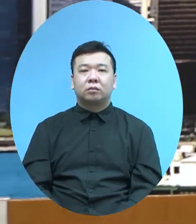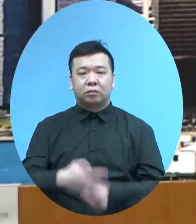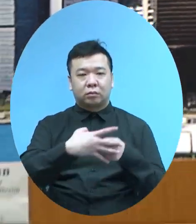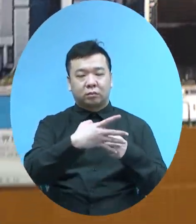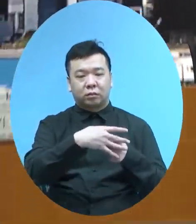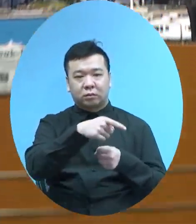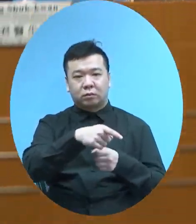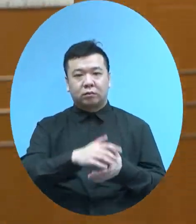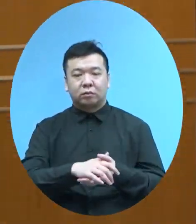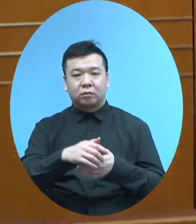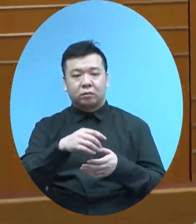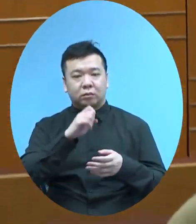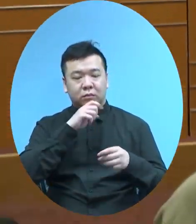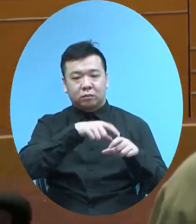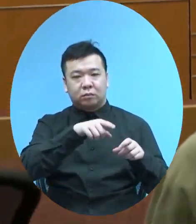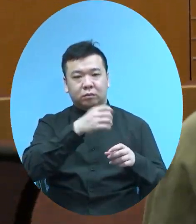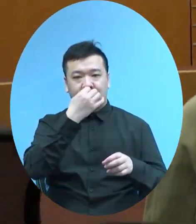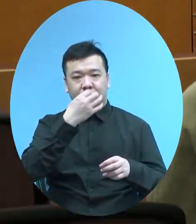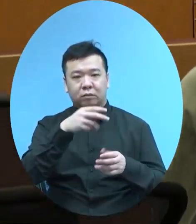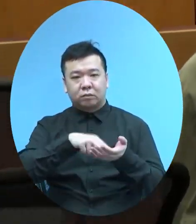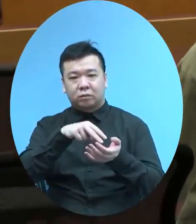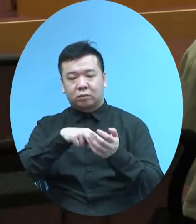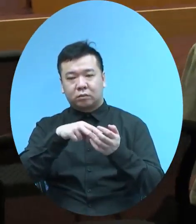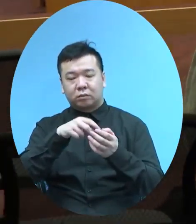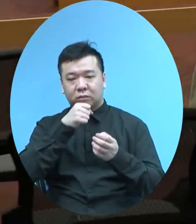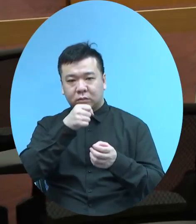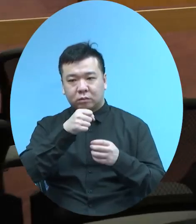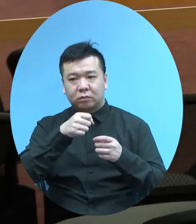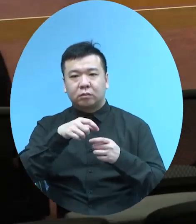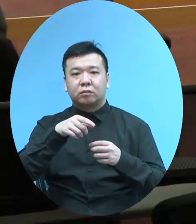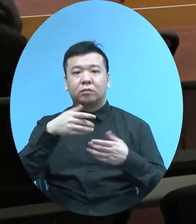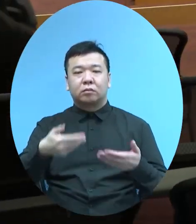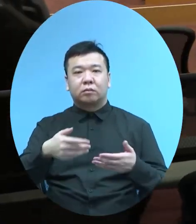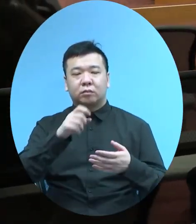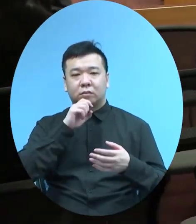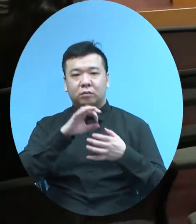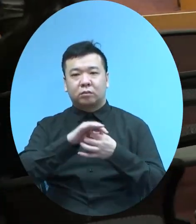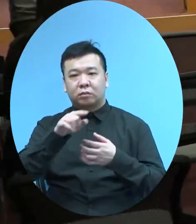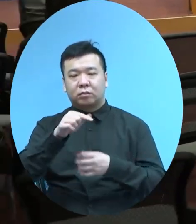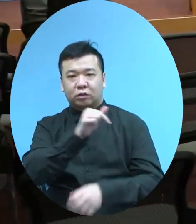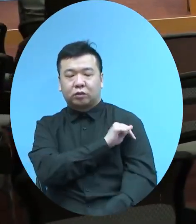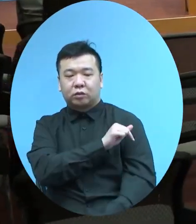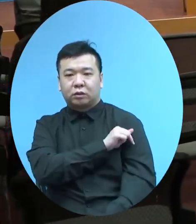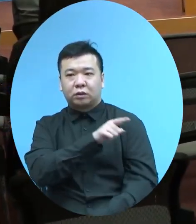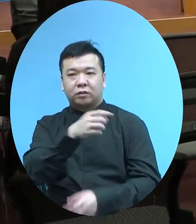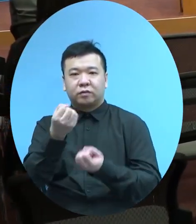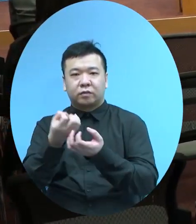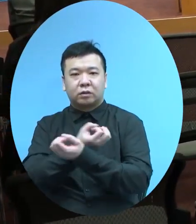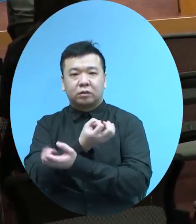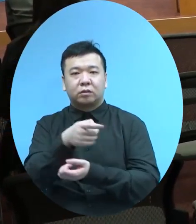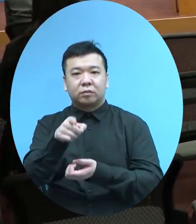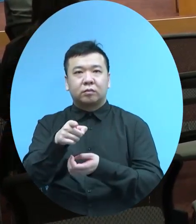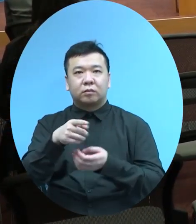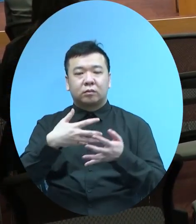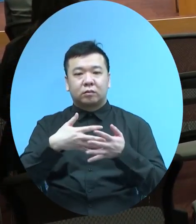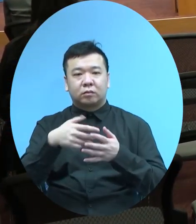位。 你好，是香港獨立媒體啊，想問翻喺大坑瑞士花園嘅嗰個 case 啦，咁事主